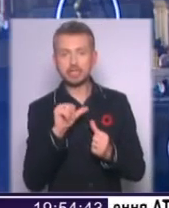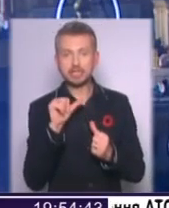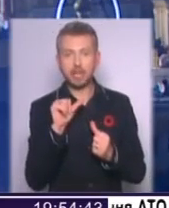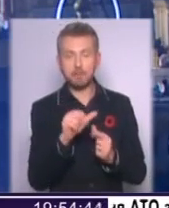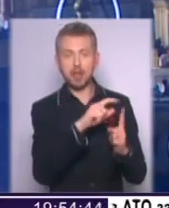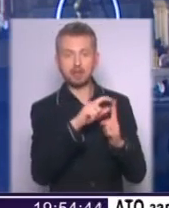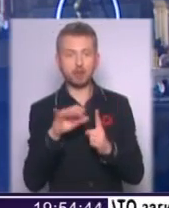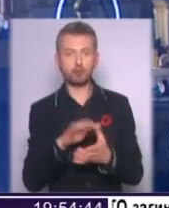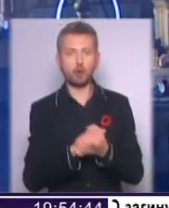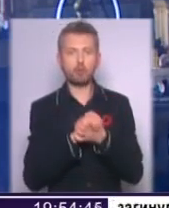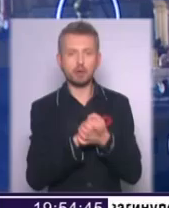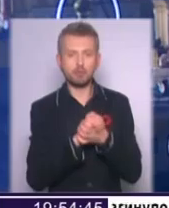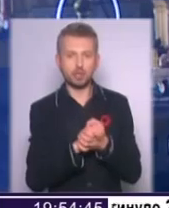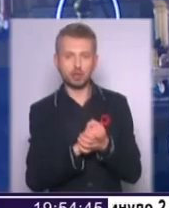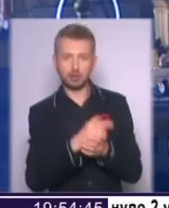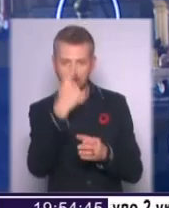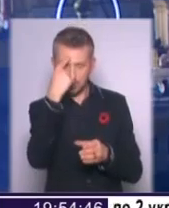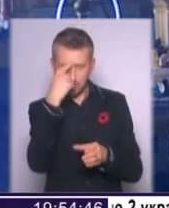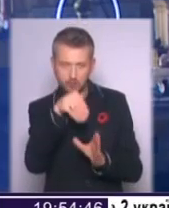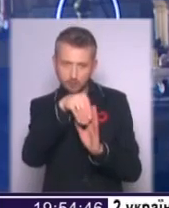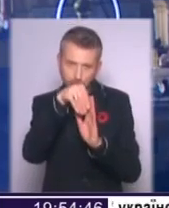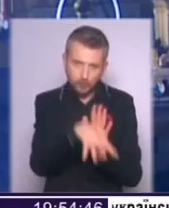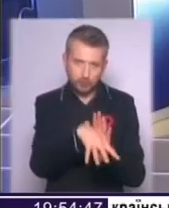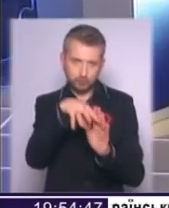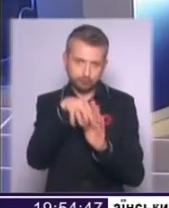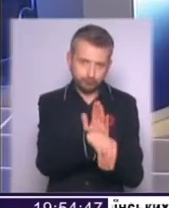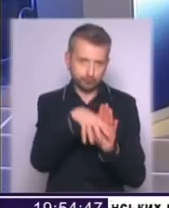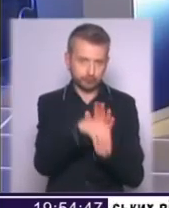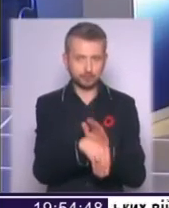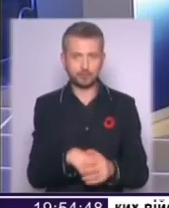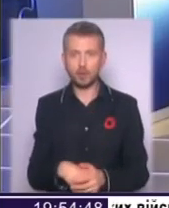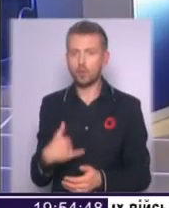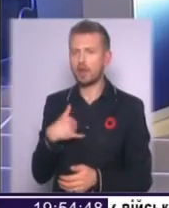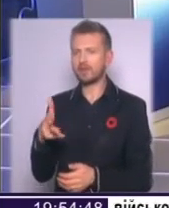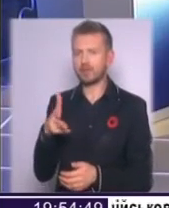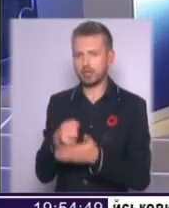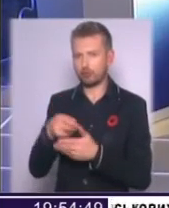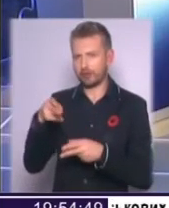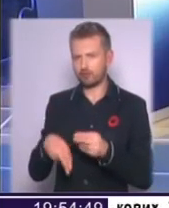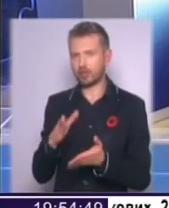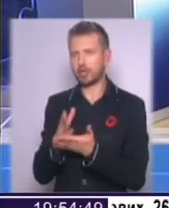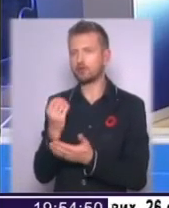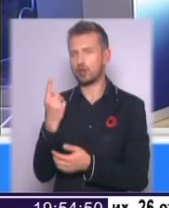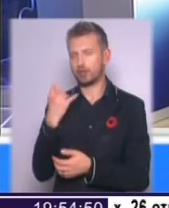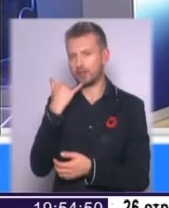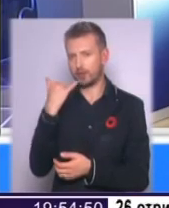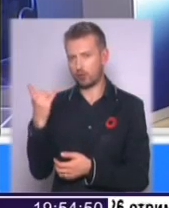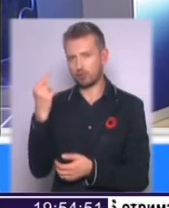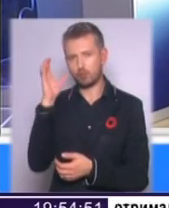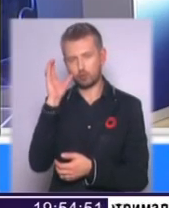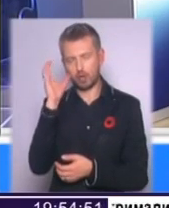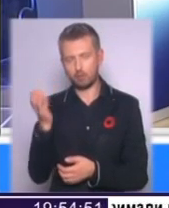про примирення вбивати в прямому смислі. Пане Андрію, у нас 3 хвилини до закінчення нашої програми. Є ще дзвіночок, послухаємо запитання або думку. Прошу, будь